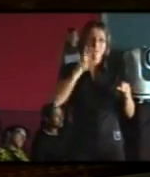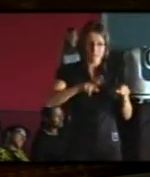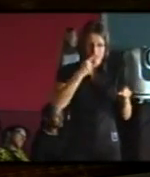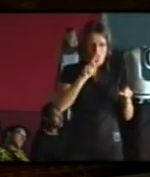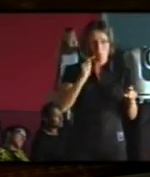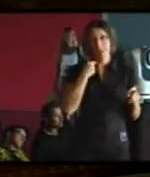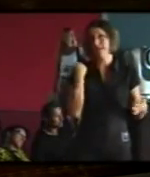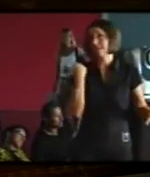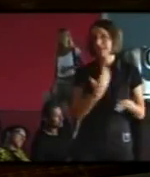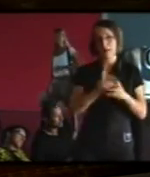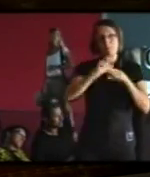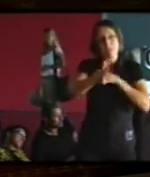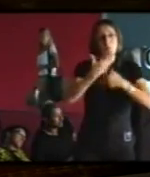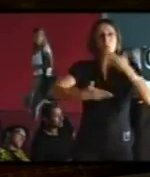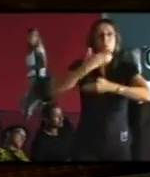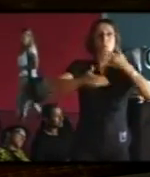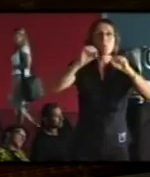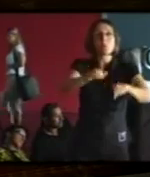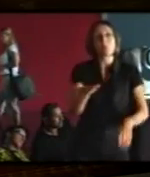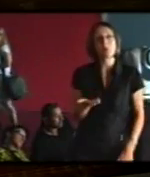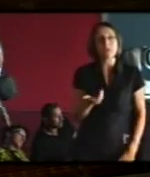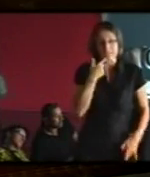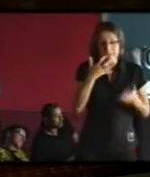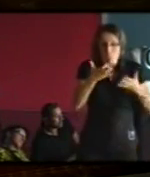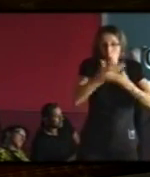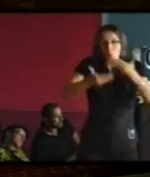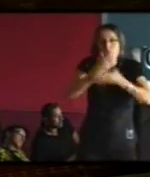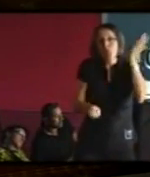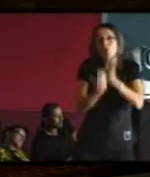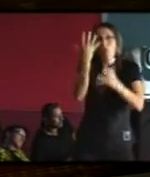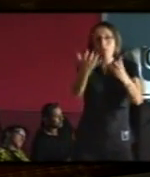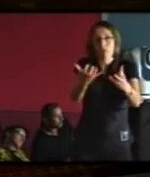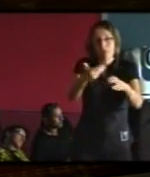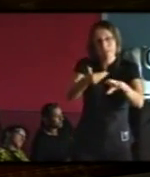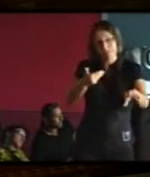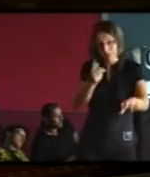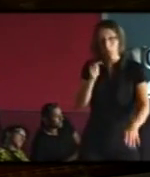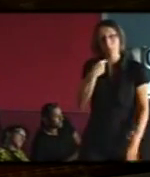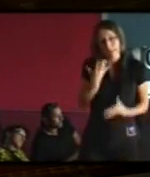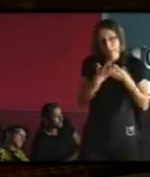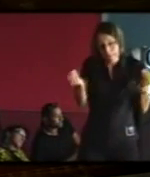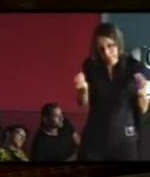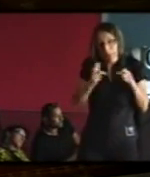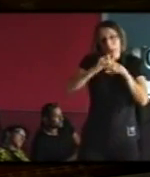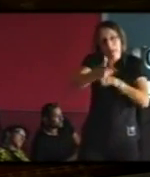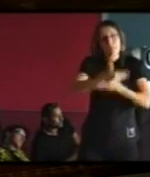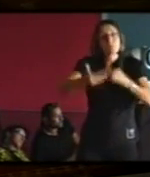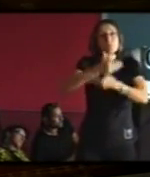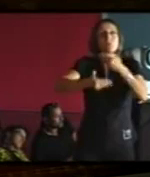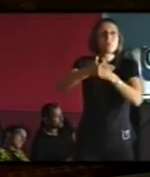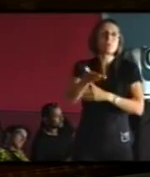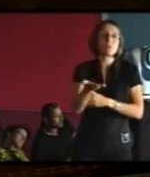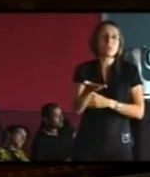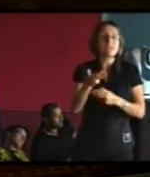reconstruire. Oui. Malheureusement, c'est un peu comme ça. C'est que si on veut reconstruire, il faut constater la perte. Si on imagine la